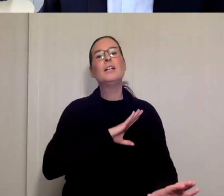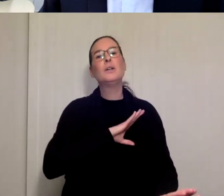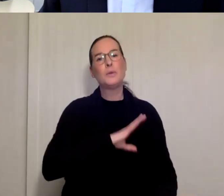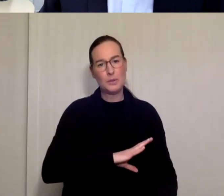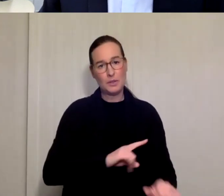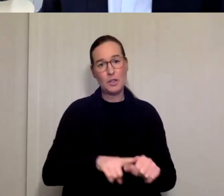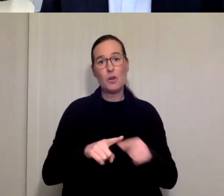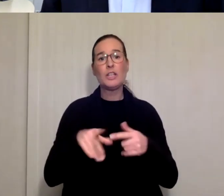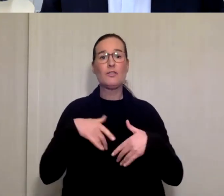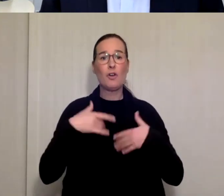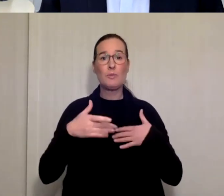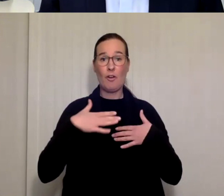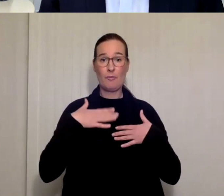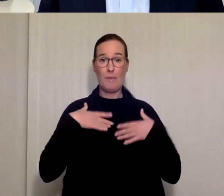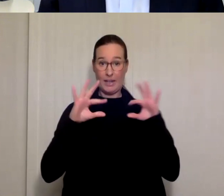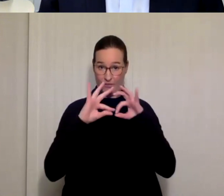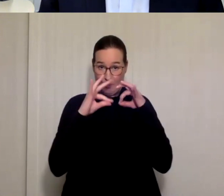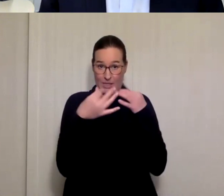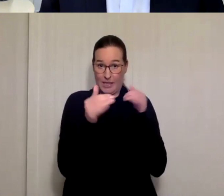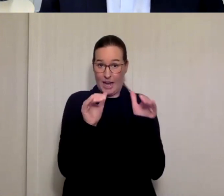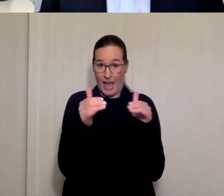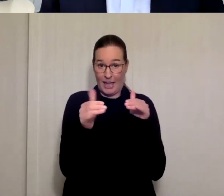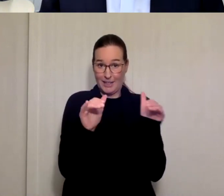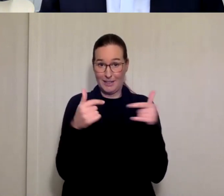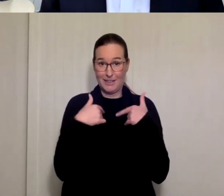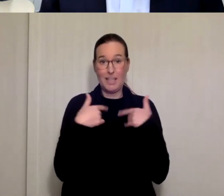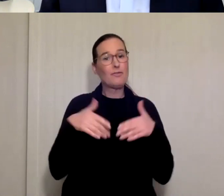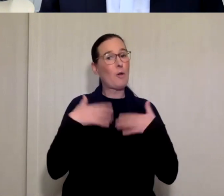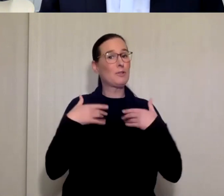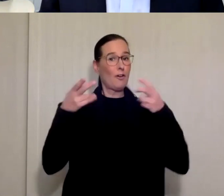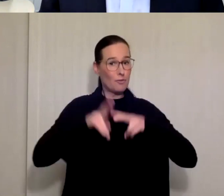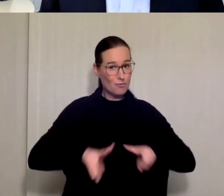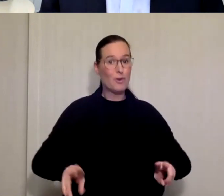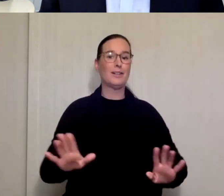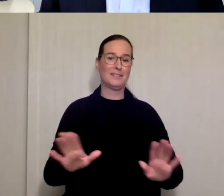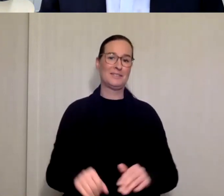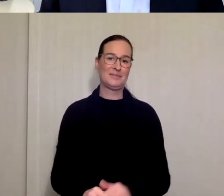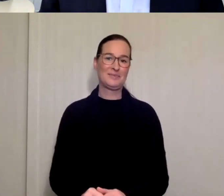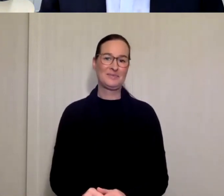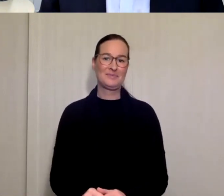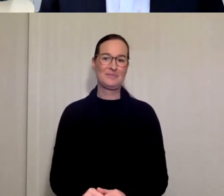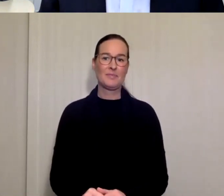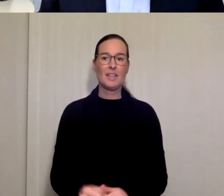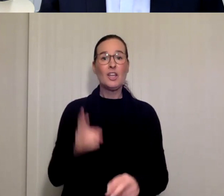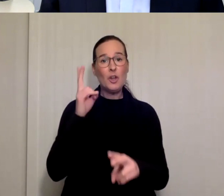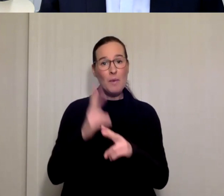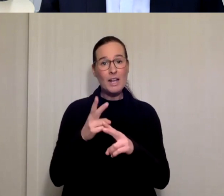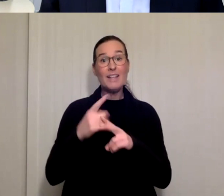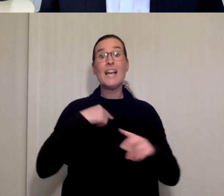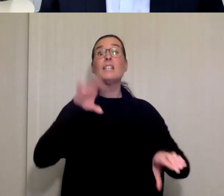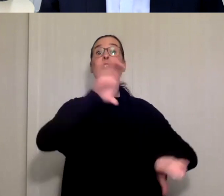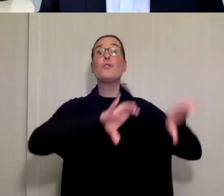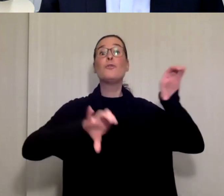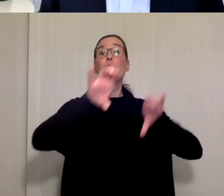freue mich auf meine eigene kleine Familie. Ich freue mich auf diese Ruhe ganz wahnsinnig. Ich sage normalerweise, weil Sie mir das angesprochen haben, als Physikerin jetzt nochmal